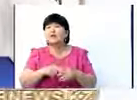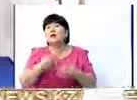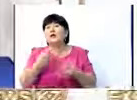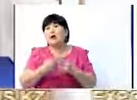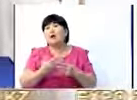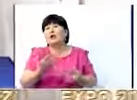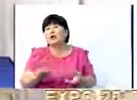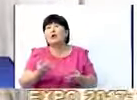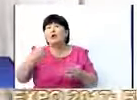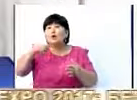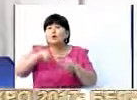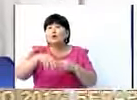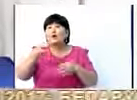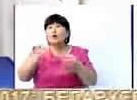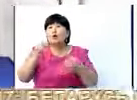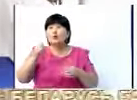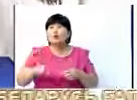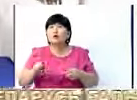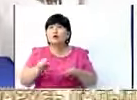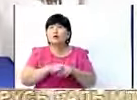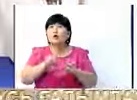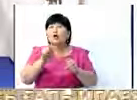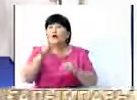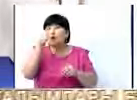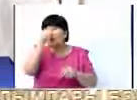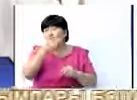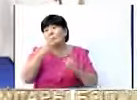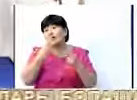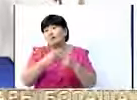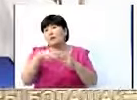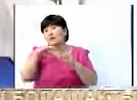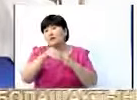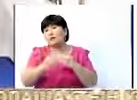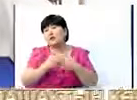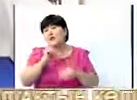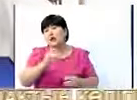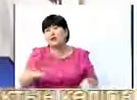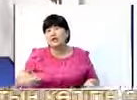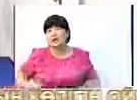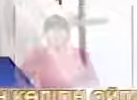және түпкілікті сотталушыларға сіңіру арқылы 11 жылға бас бостандығынан айыру жазасы тағайындалды.